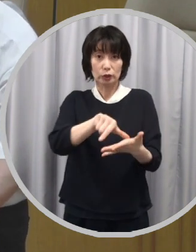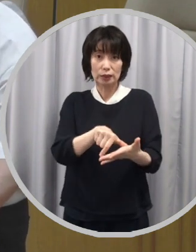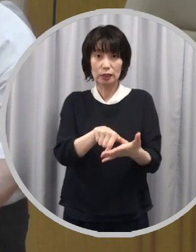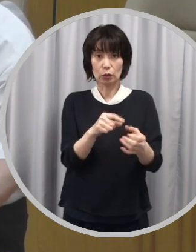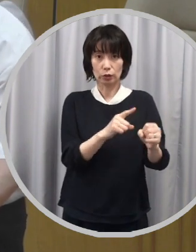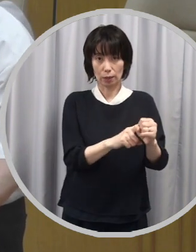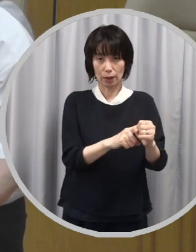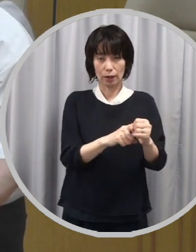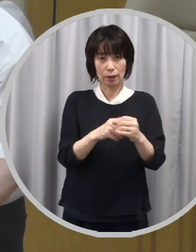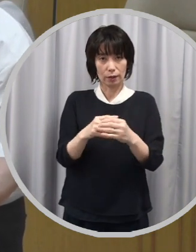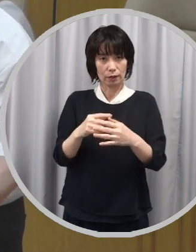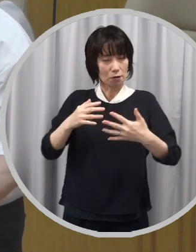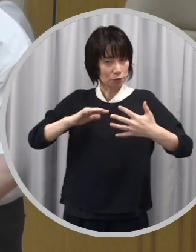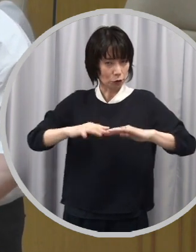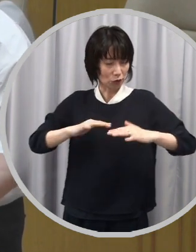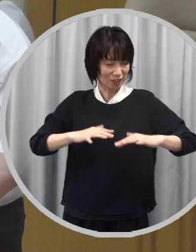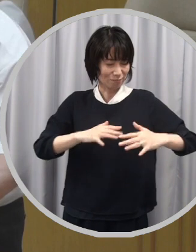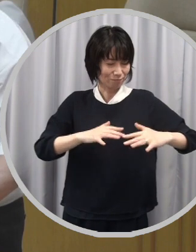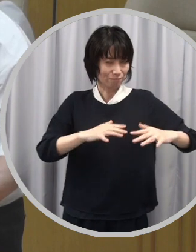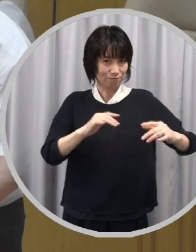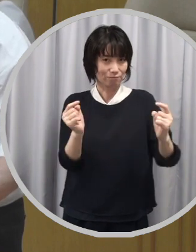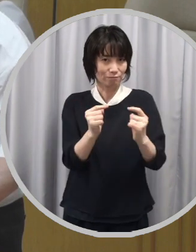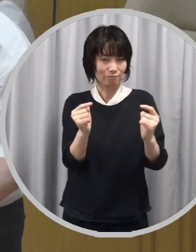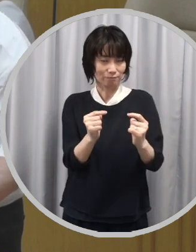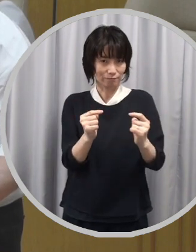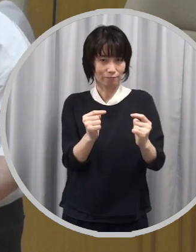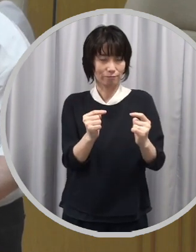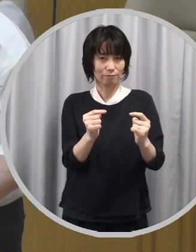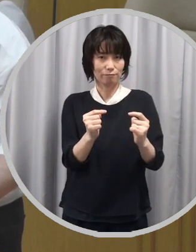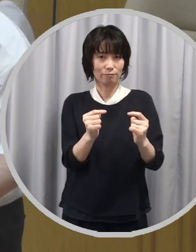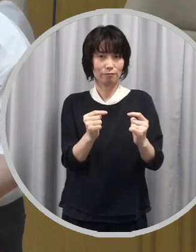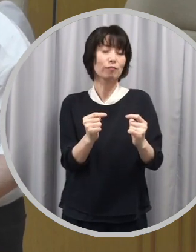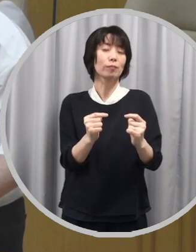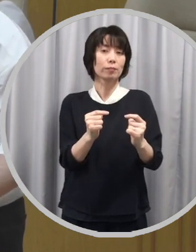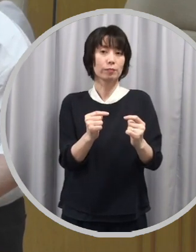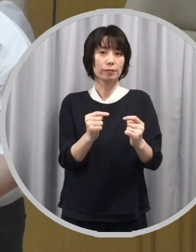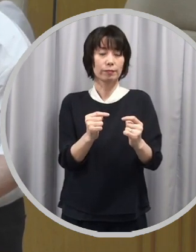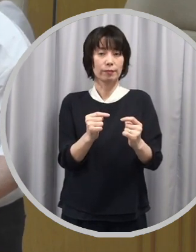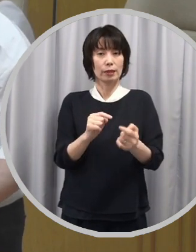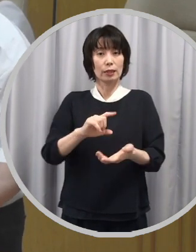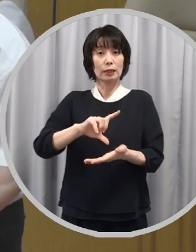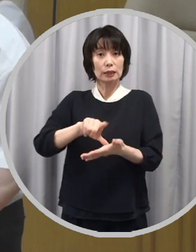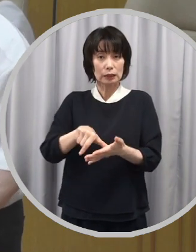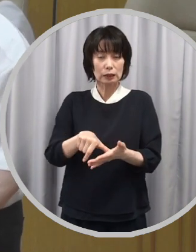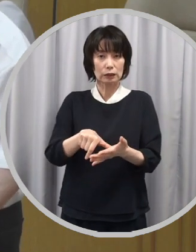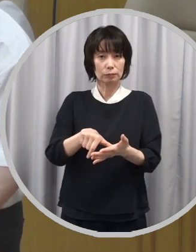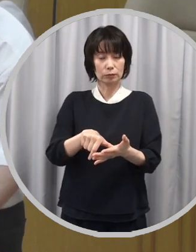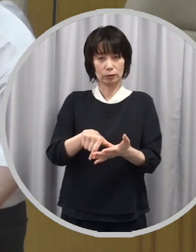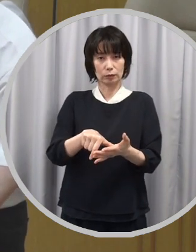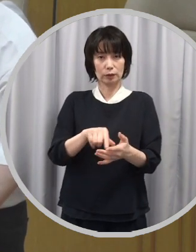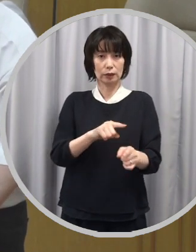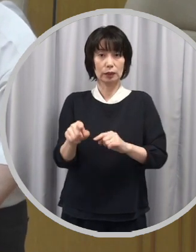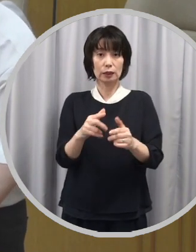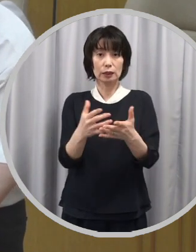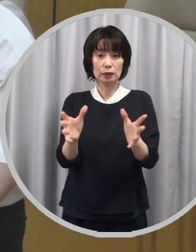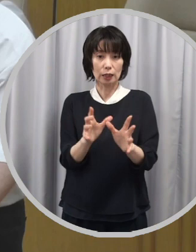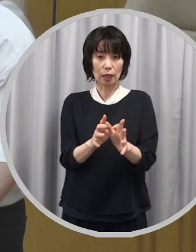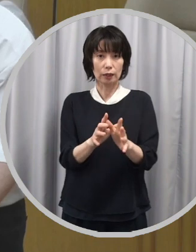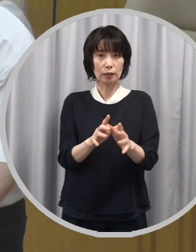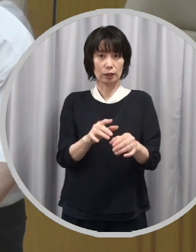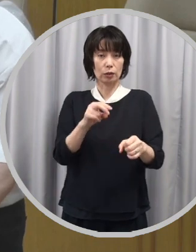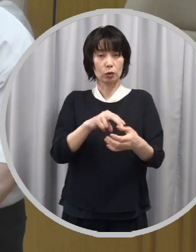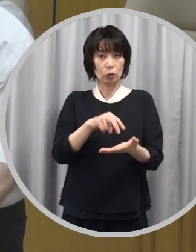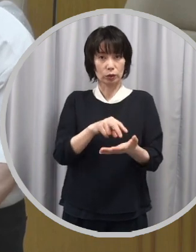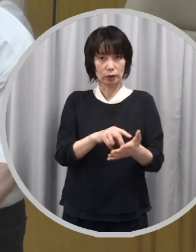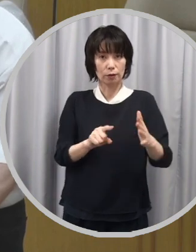重ねていただくよう、地元自治体としてイニシアチブを取っていただくことを強く要